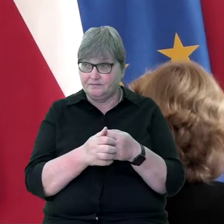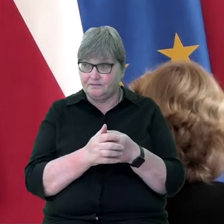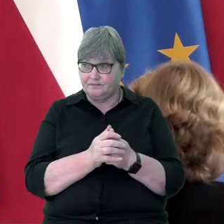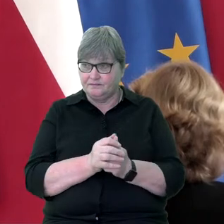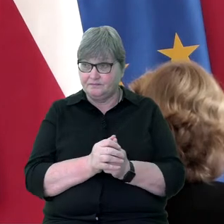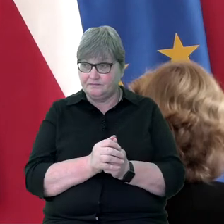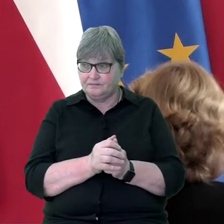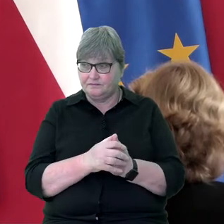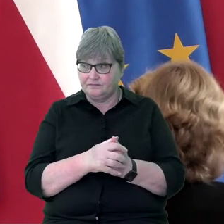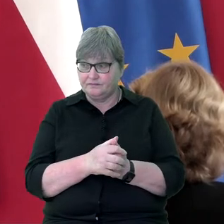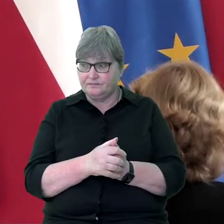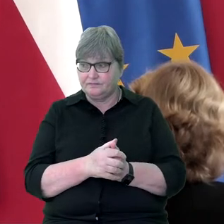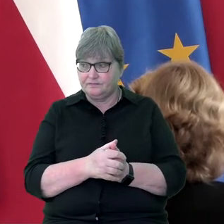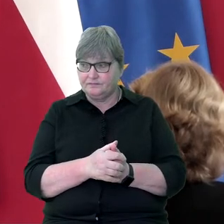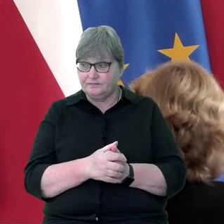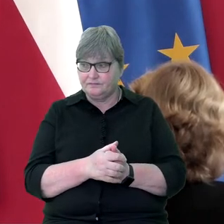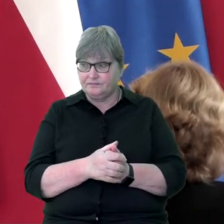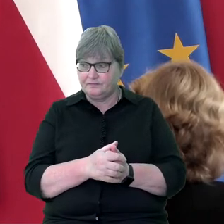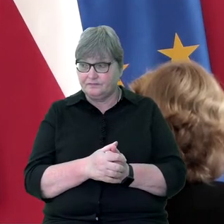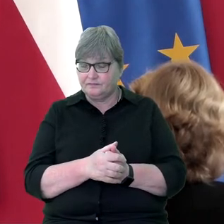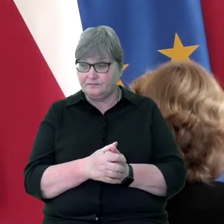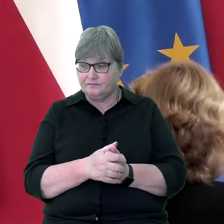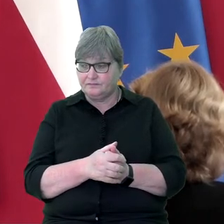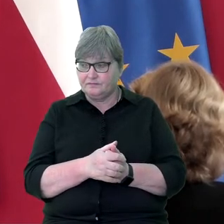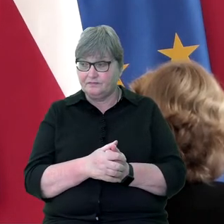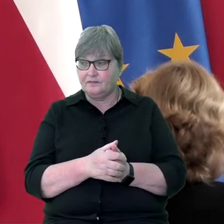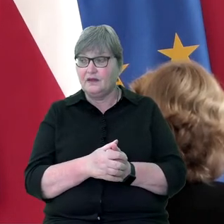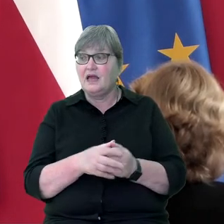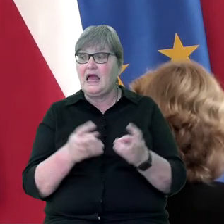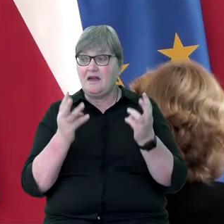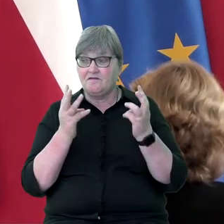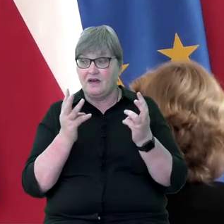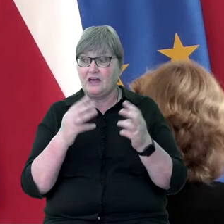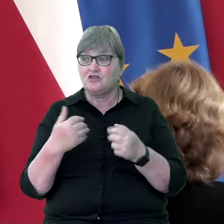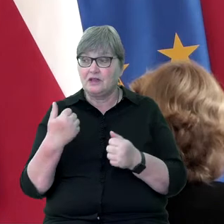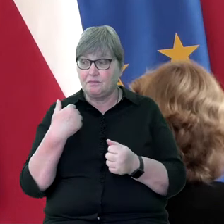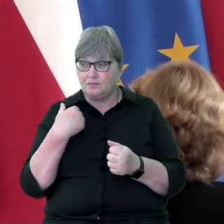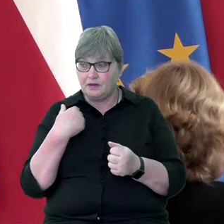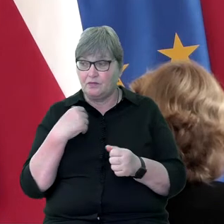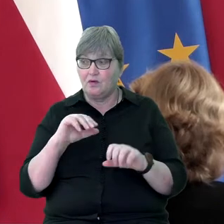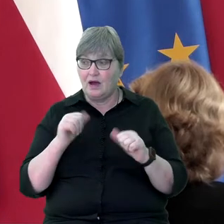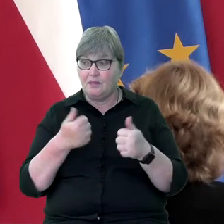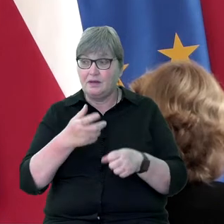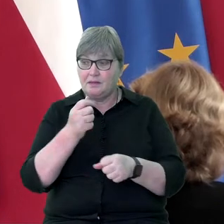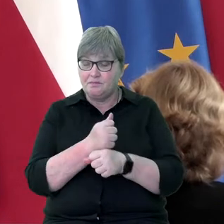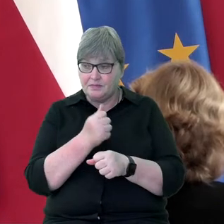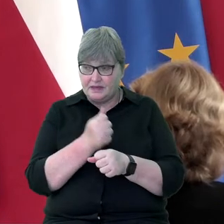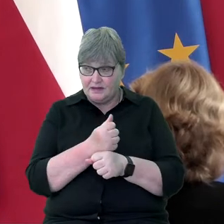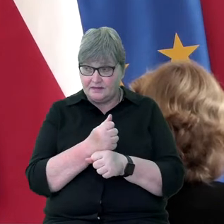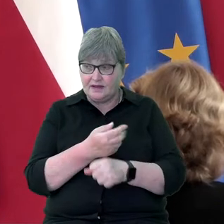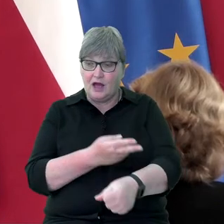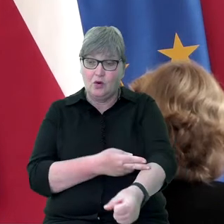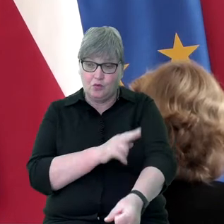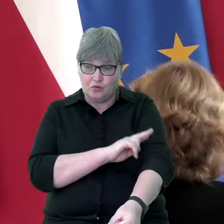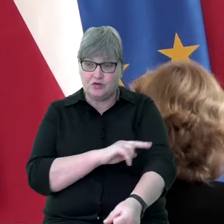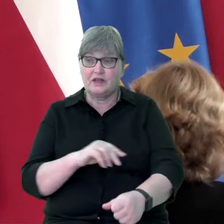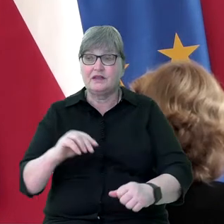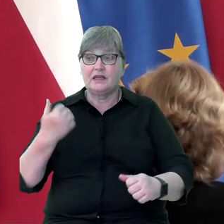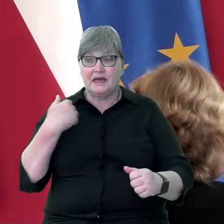obowiązki. Z pewnością ważne było, aby praca urzędnika była stabilna i właśnie